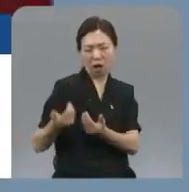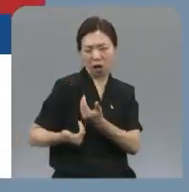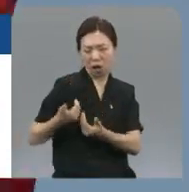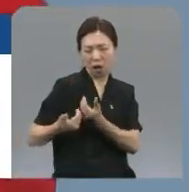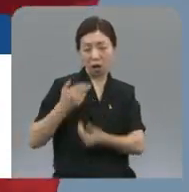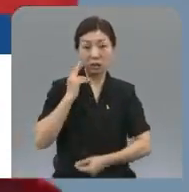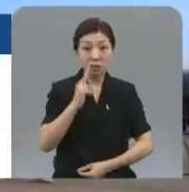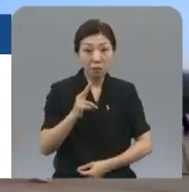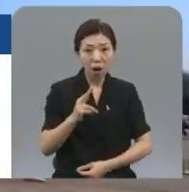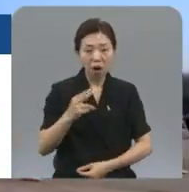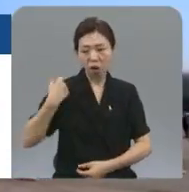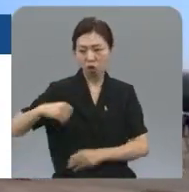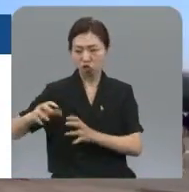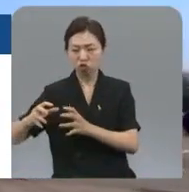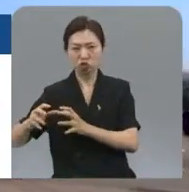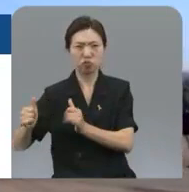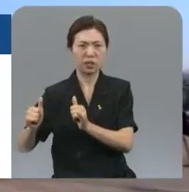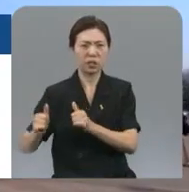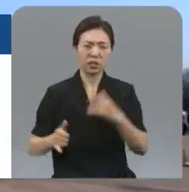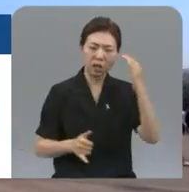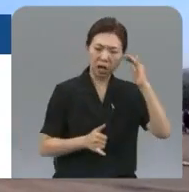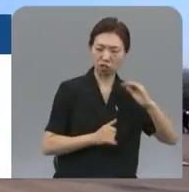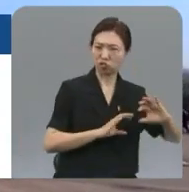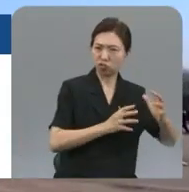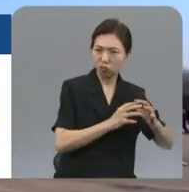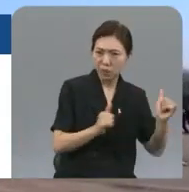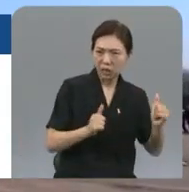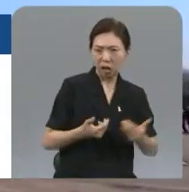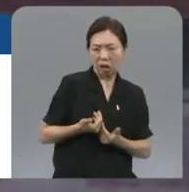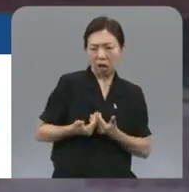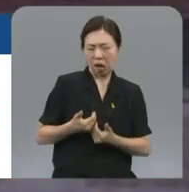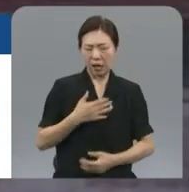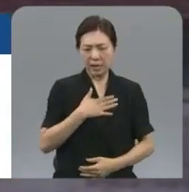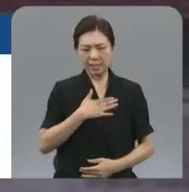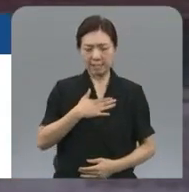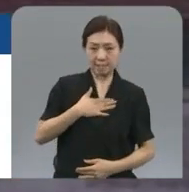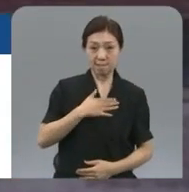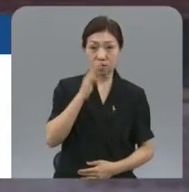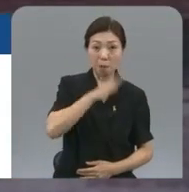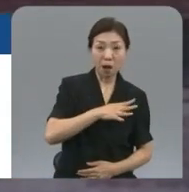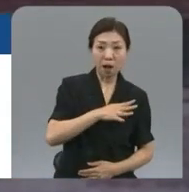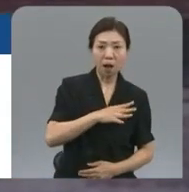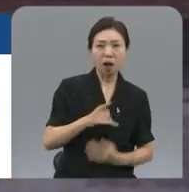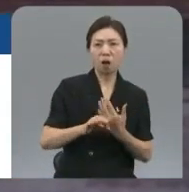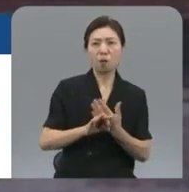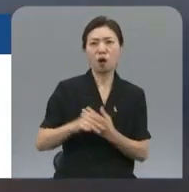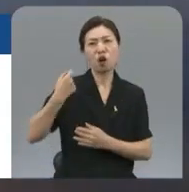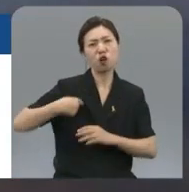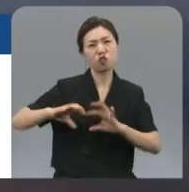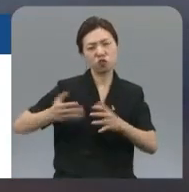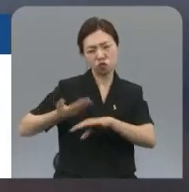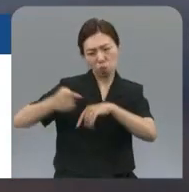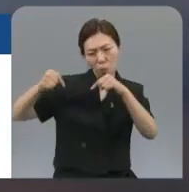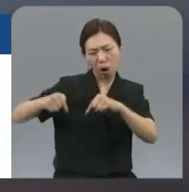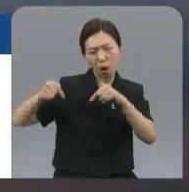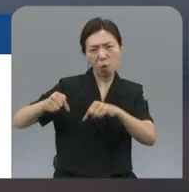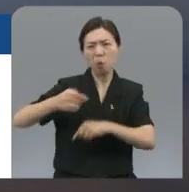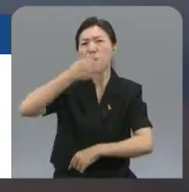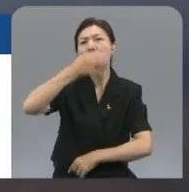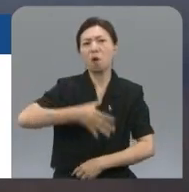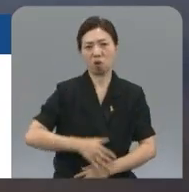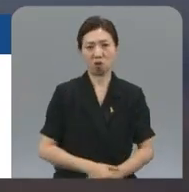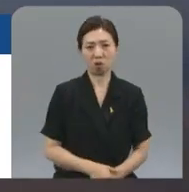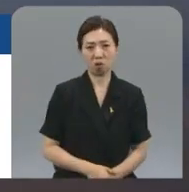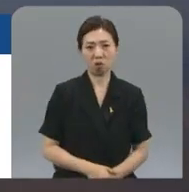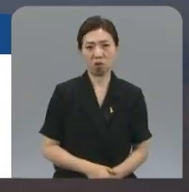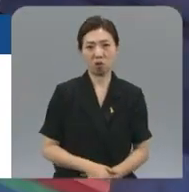китайско-японском саммите при этом в Сеуле продолжают укреплять сотрудничество с вашингтоном и Токио что вносит